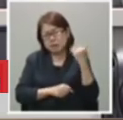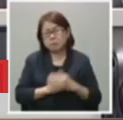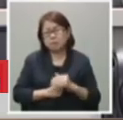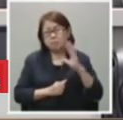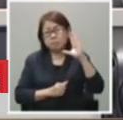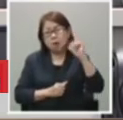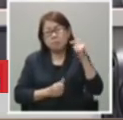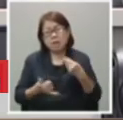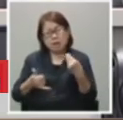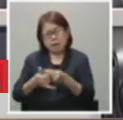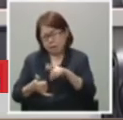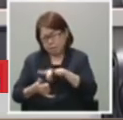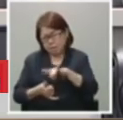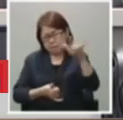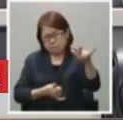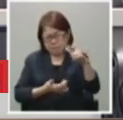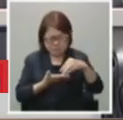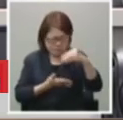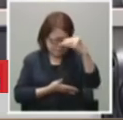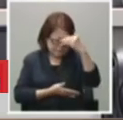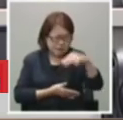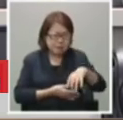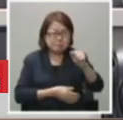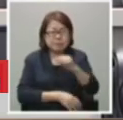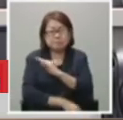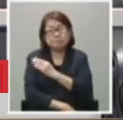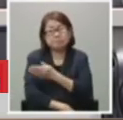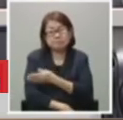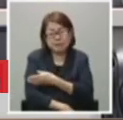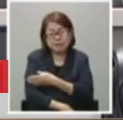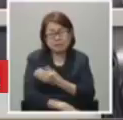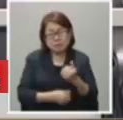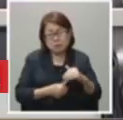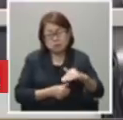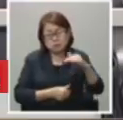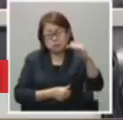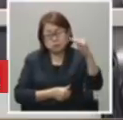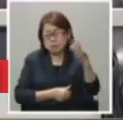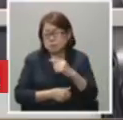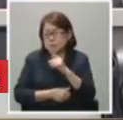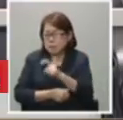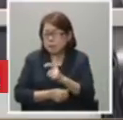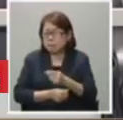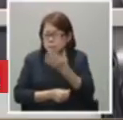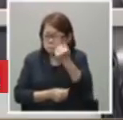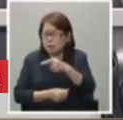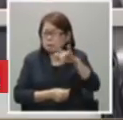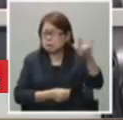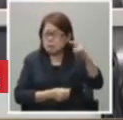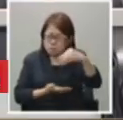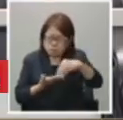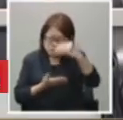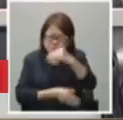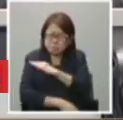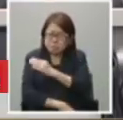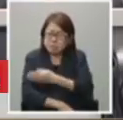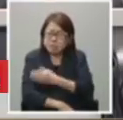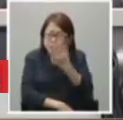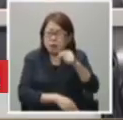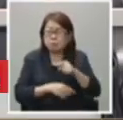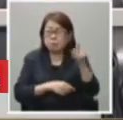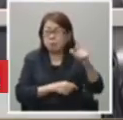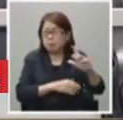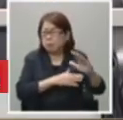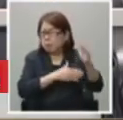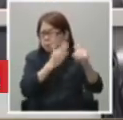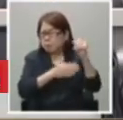แม่ผมส่งไปเรียนที่กรุงมะนิลาประเทศฟิลิปปินส์โตขึ้นมาผมก็ถามว่าทำไมส่งไปเรียนฟิลิปปินส์เขาบอกว่าเป็นประเทศที่เจริ